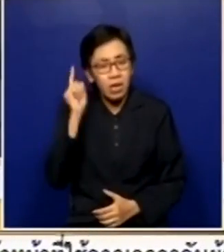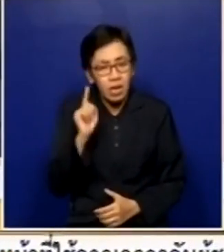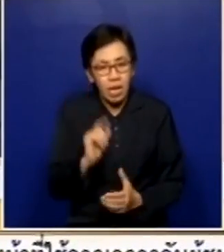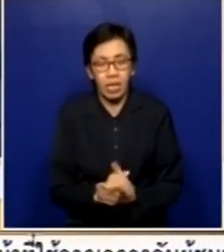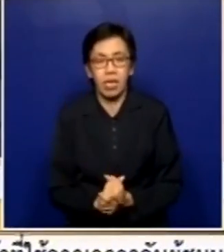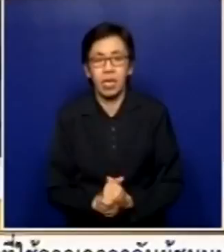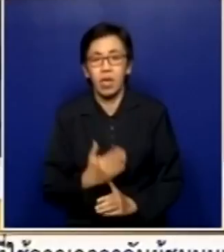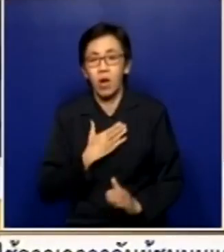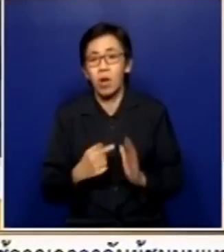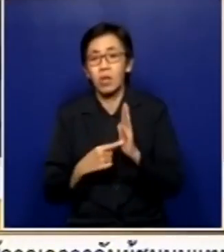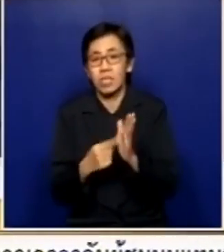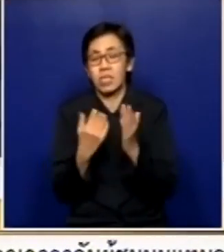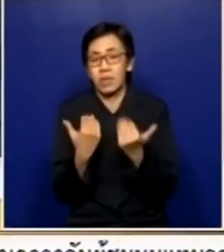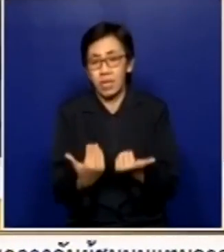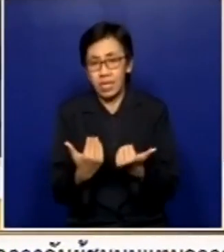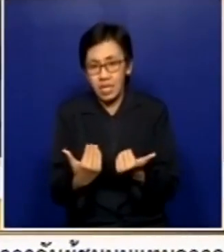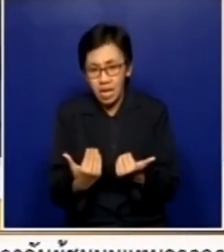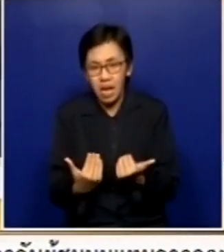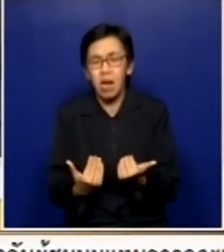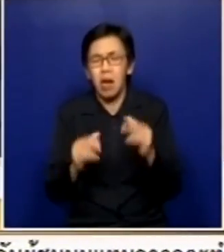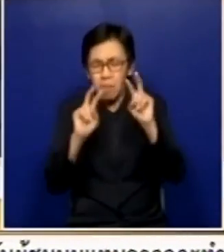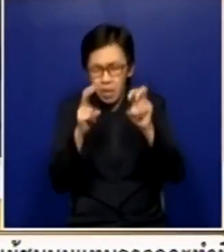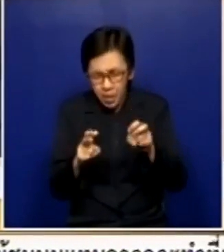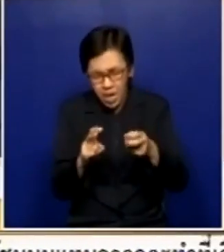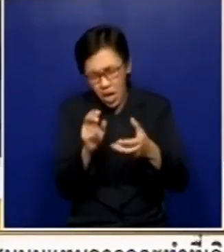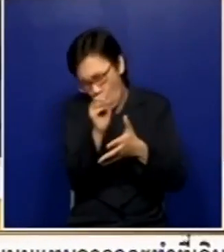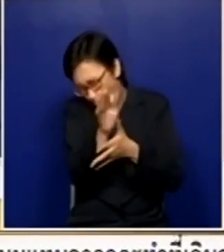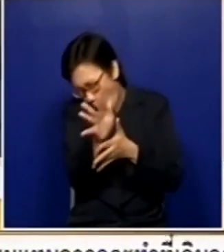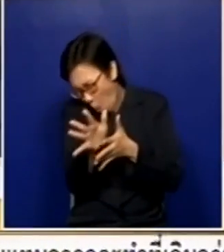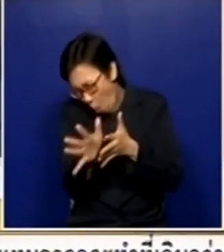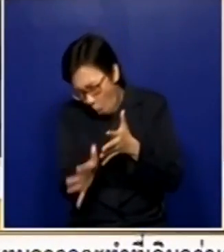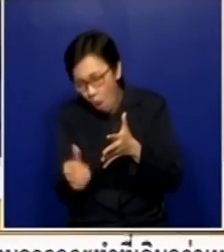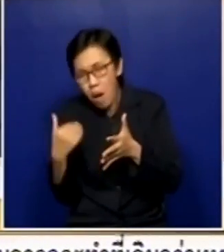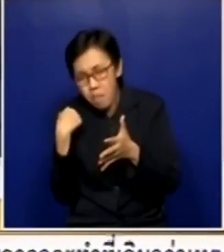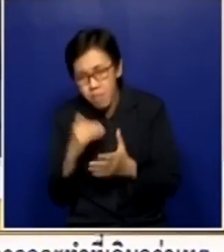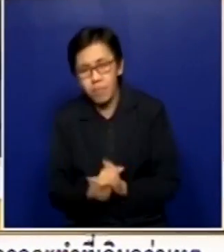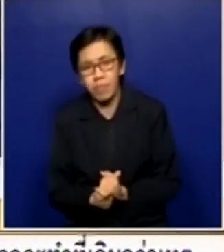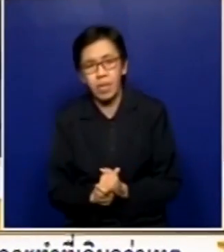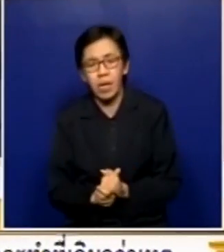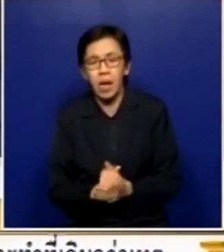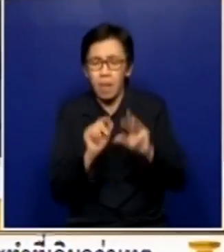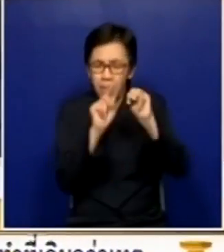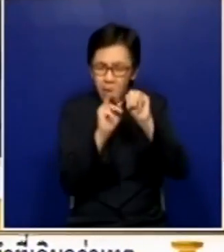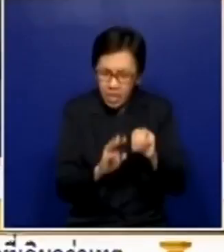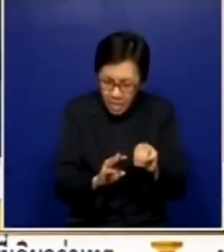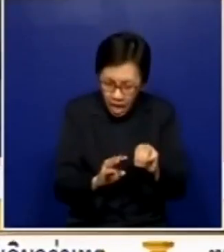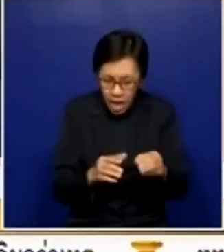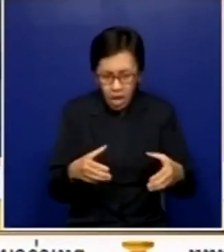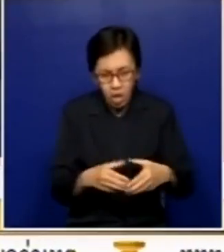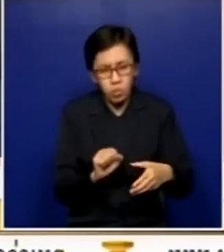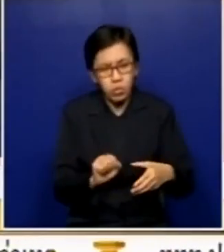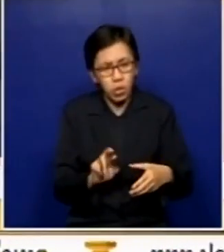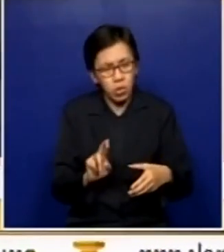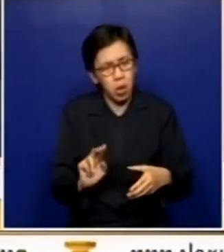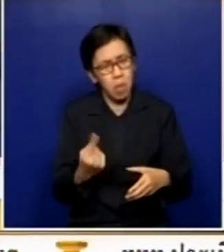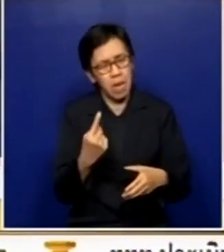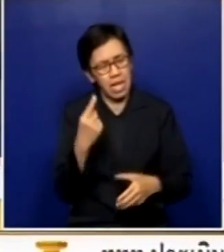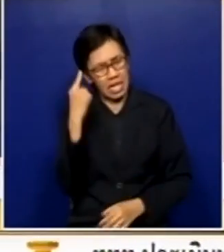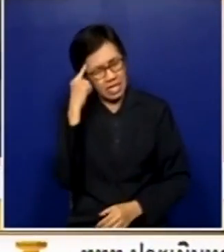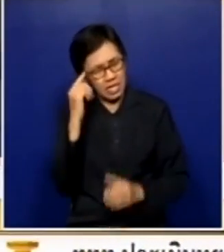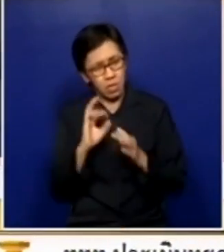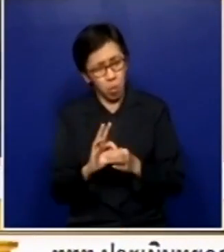ได้เสนอในวันนี้มีทั้งประเด็นย่อยหลายประเด็นแก้ไขรายมาตราและมีการตั้งสสรใหม่ท่านก็เลยเป็นความ